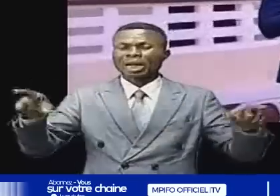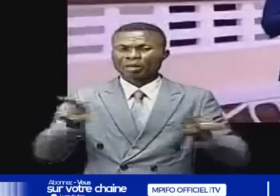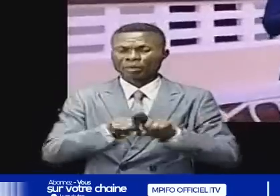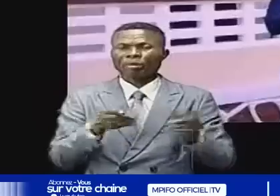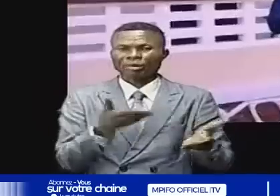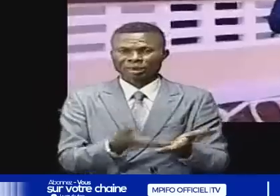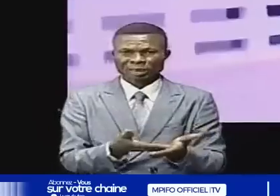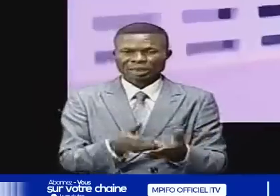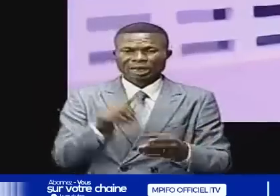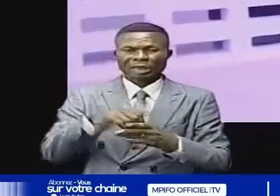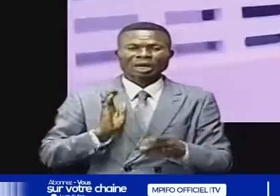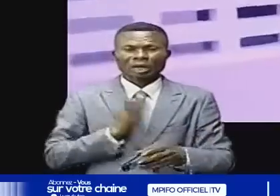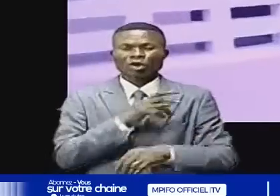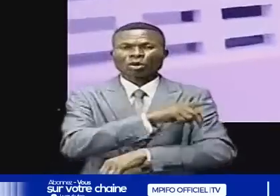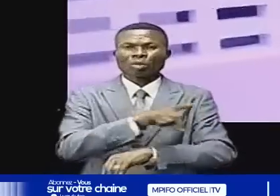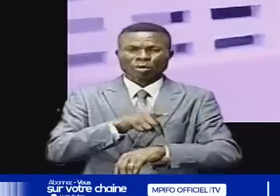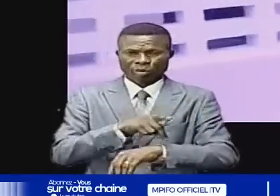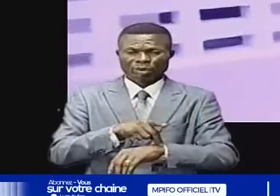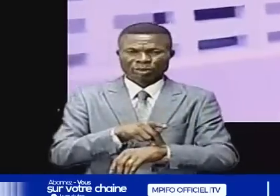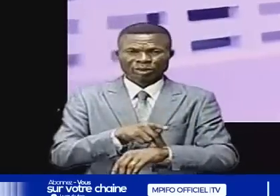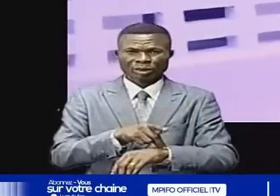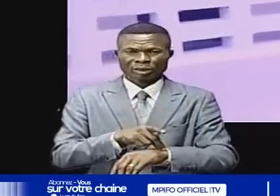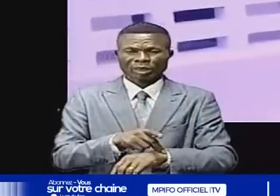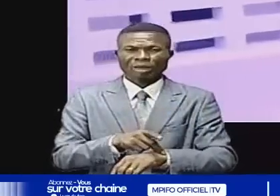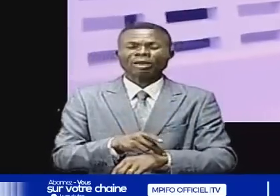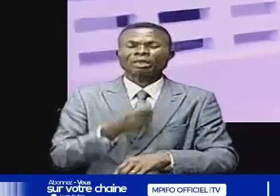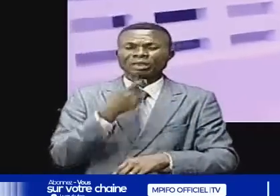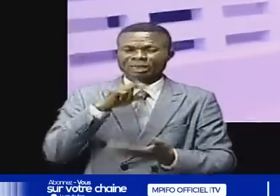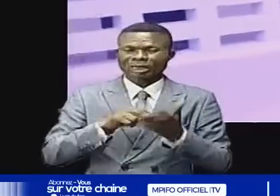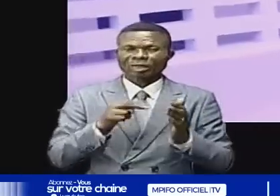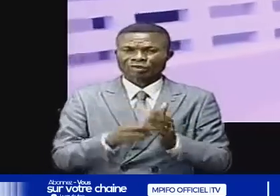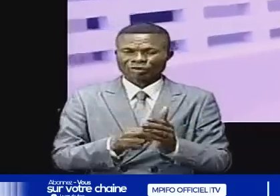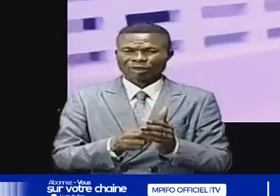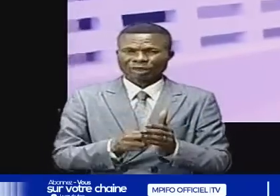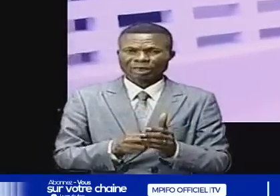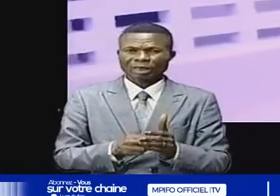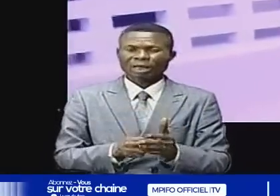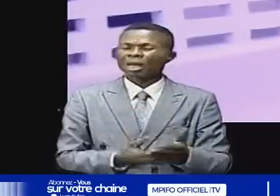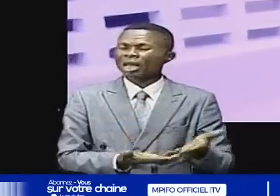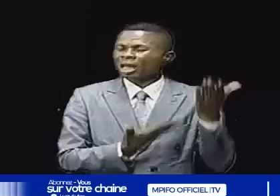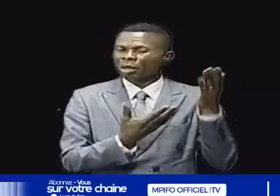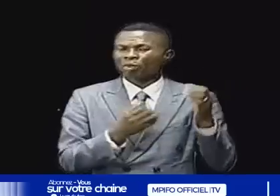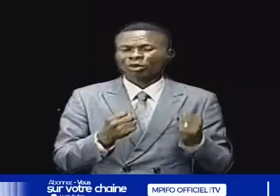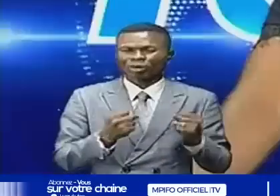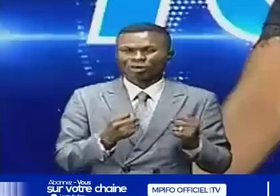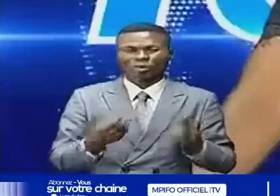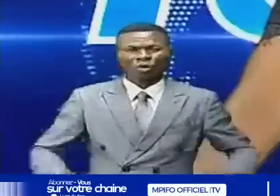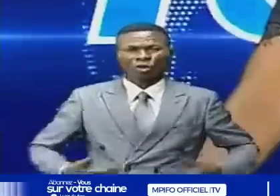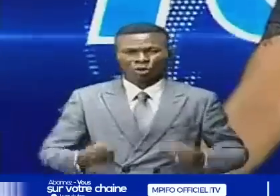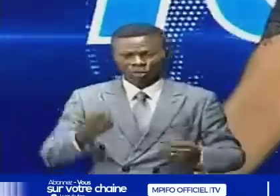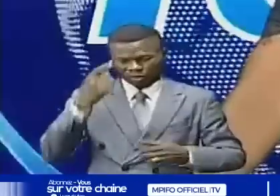autre paroisse, même à Boudjala, j'ai trouvé que ce serait mal adapté.